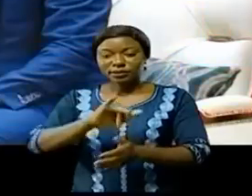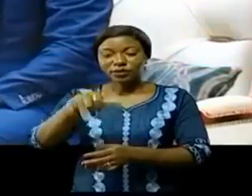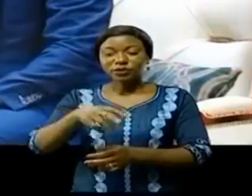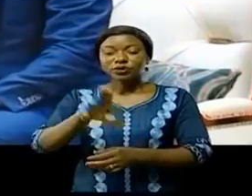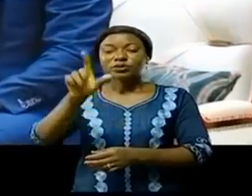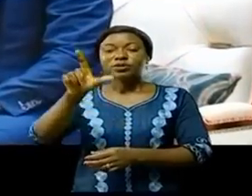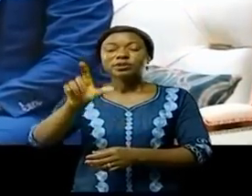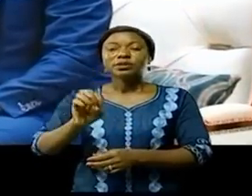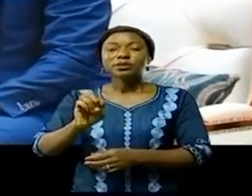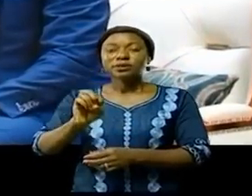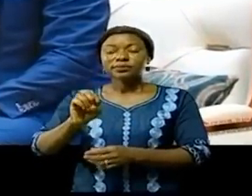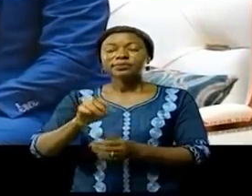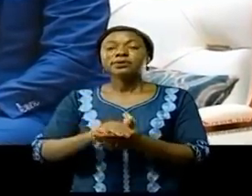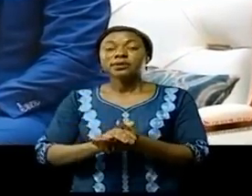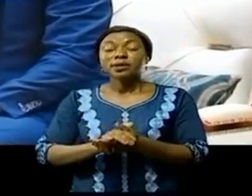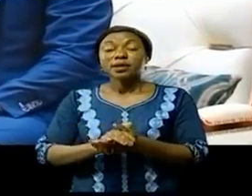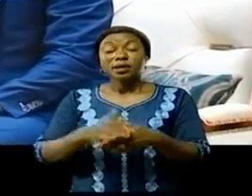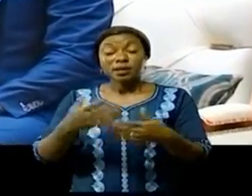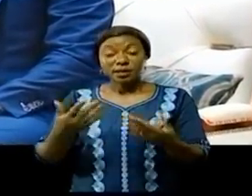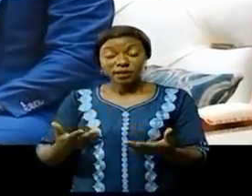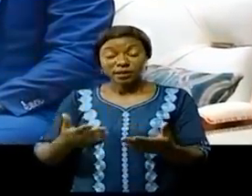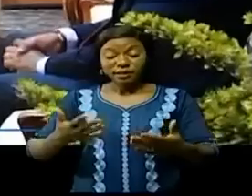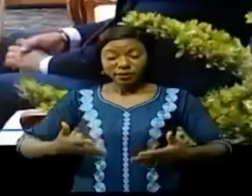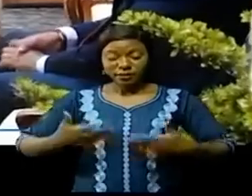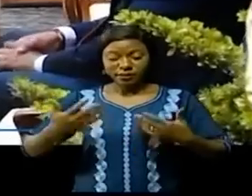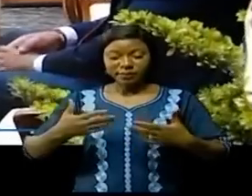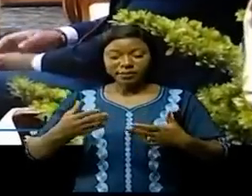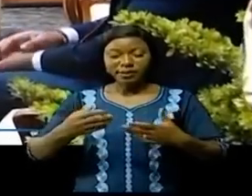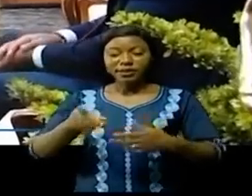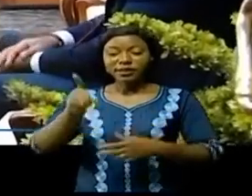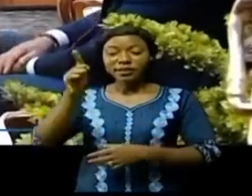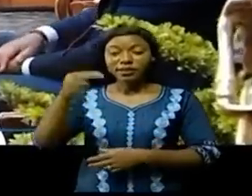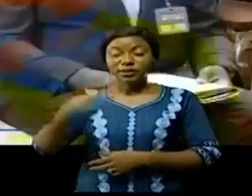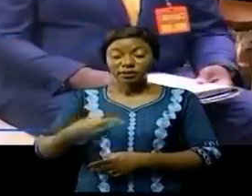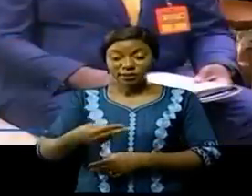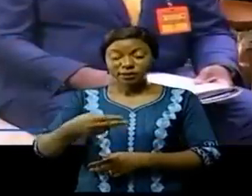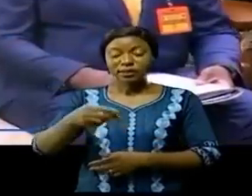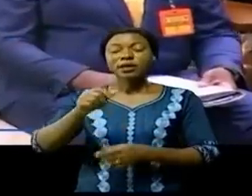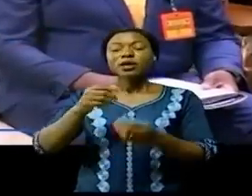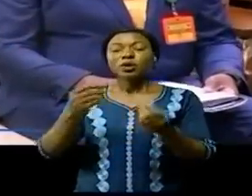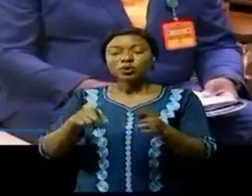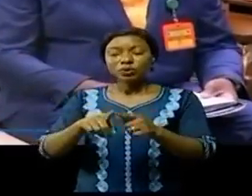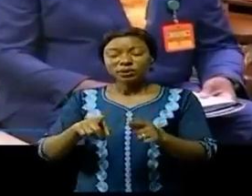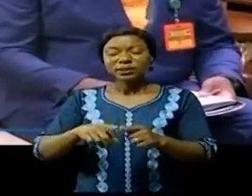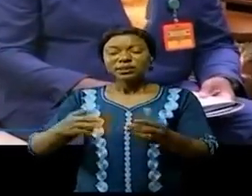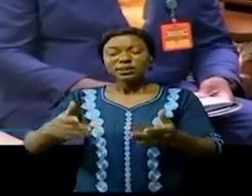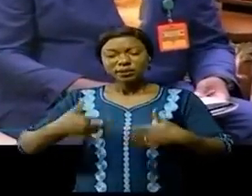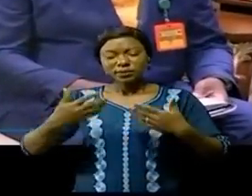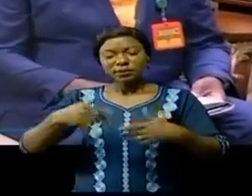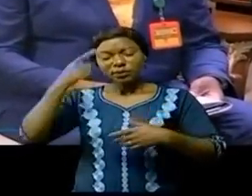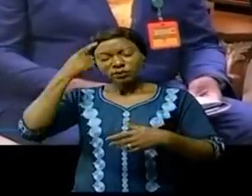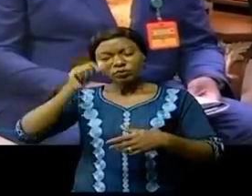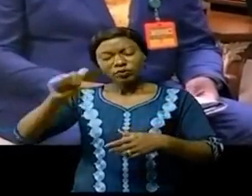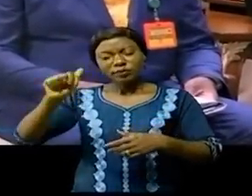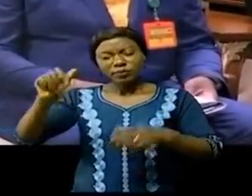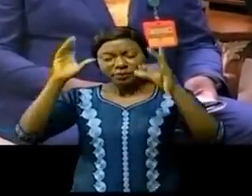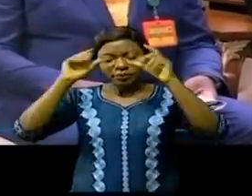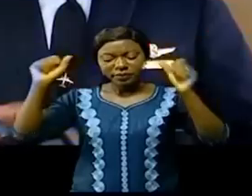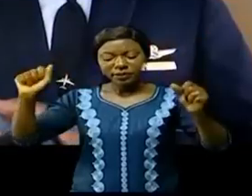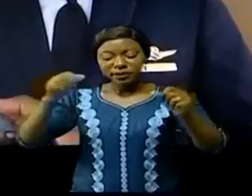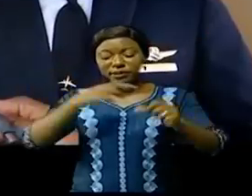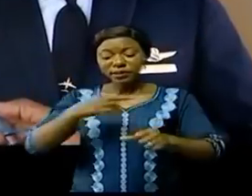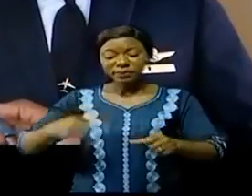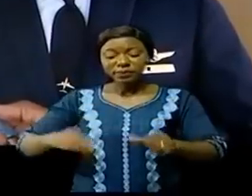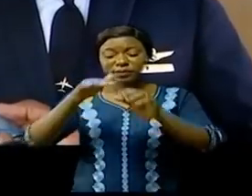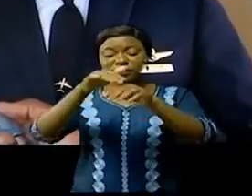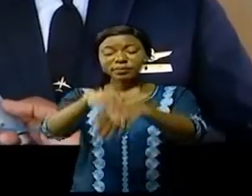DG des Congo Airways s'est dit très satisfait de l'implication personnelle du chef de l'État dans les grands projets de son